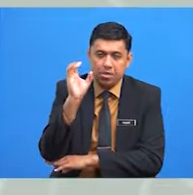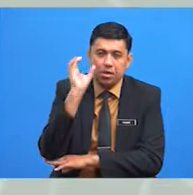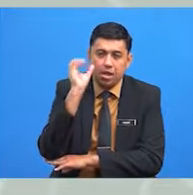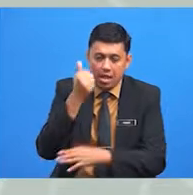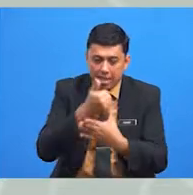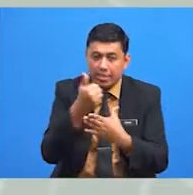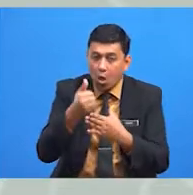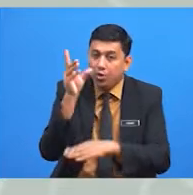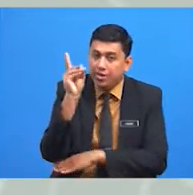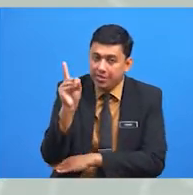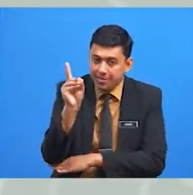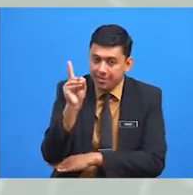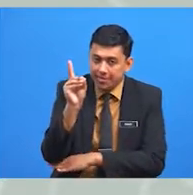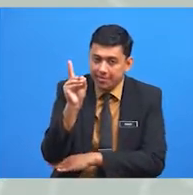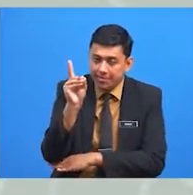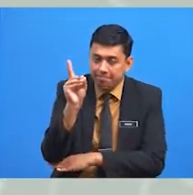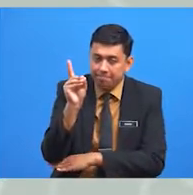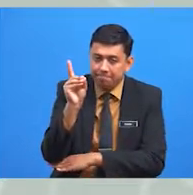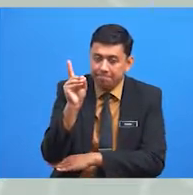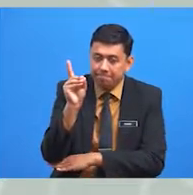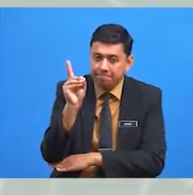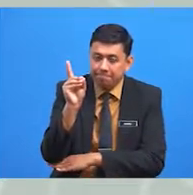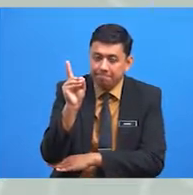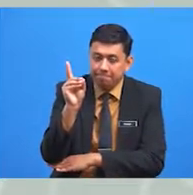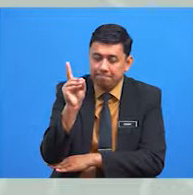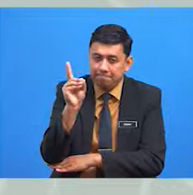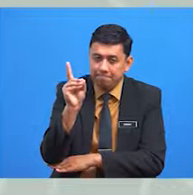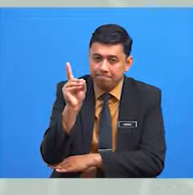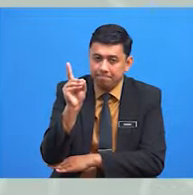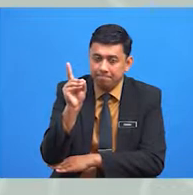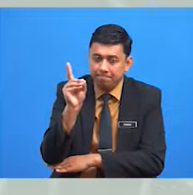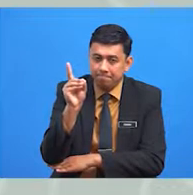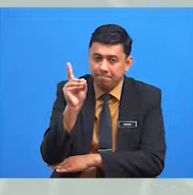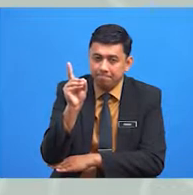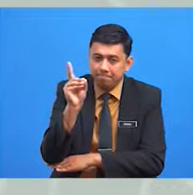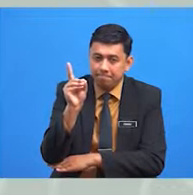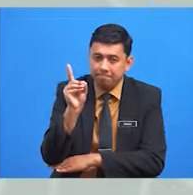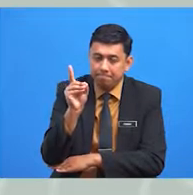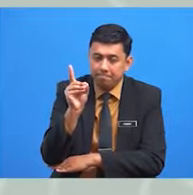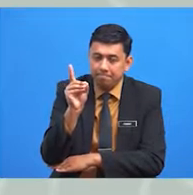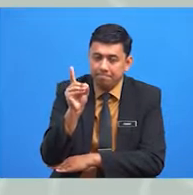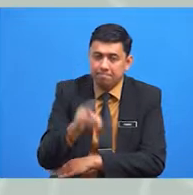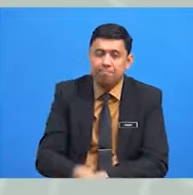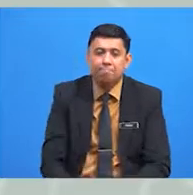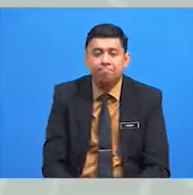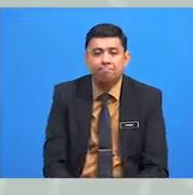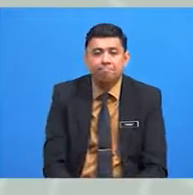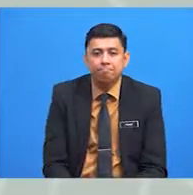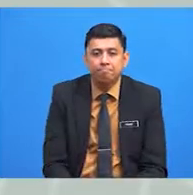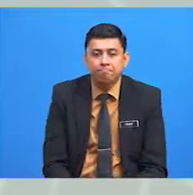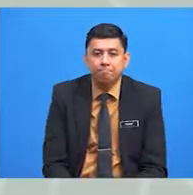Terbakar, D. Kisah Pelayaran Abdullah ke Kelantan.